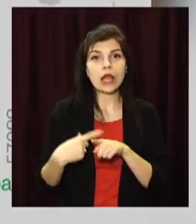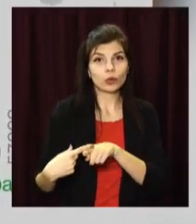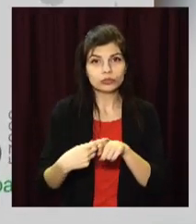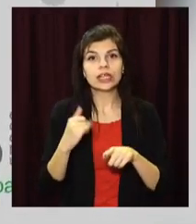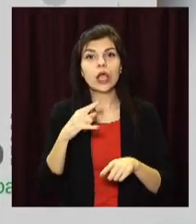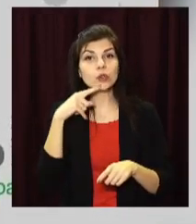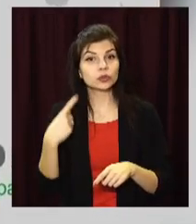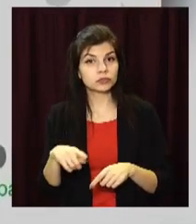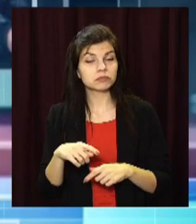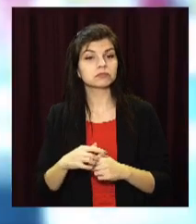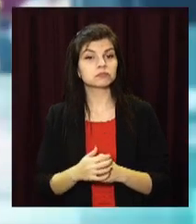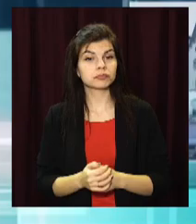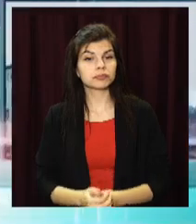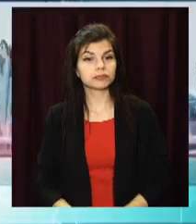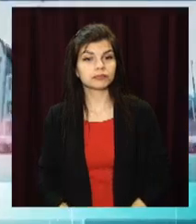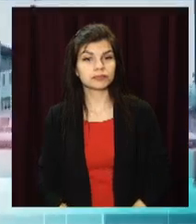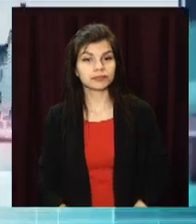Росії.